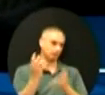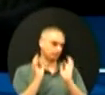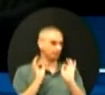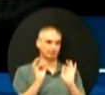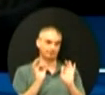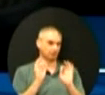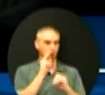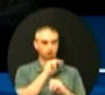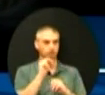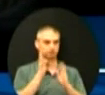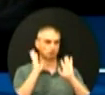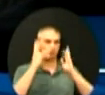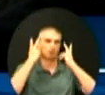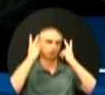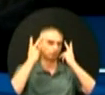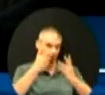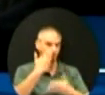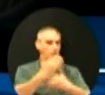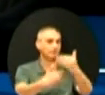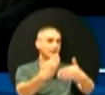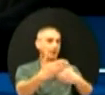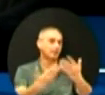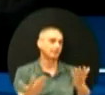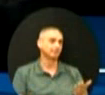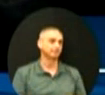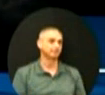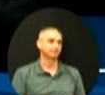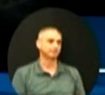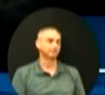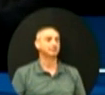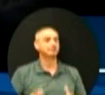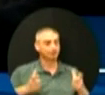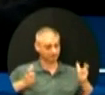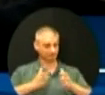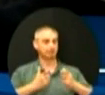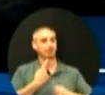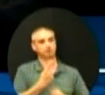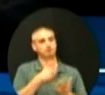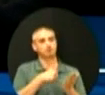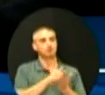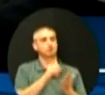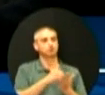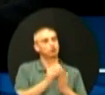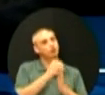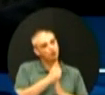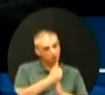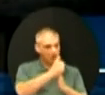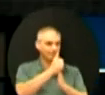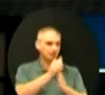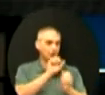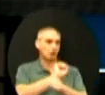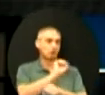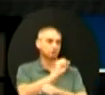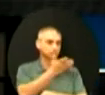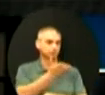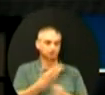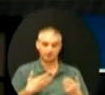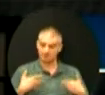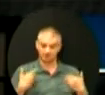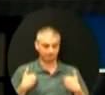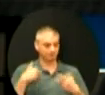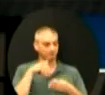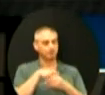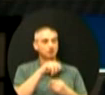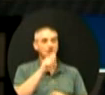באמת נושאים הכל כך חשובים שהיא מקדמת. והסיעה כסיעה תמשיך להוביל את האופוזיציה הזאת. לשמחתי,